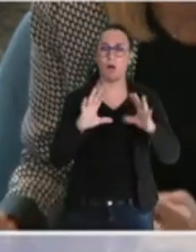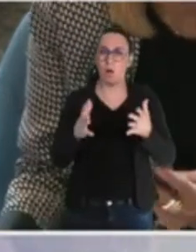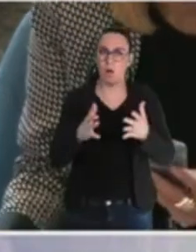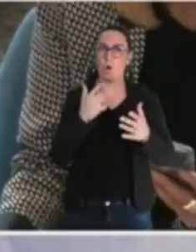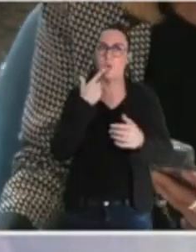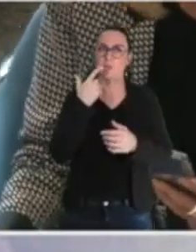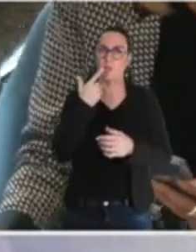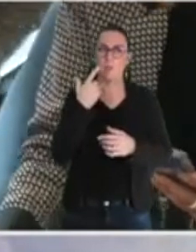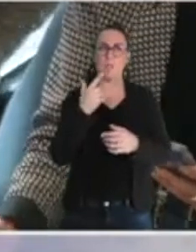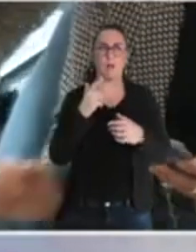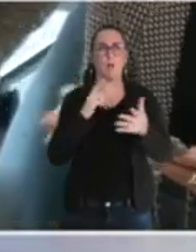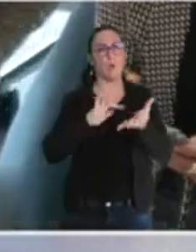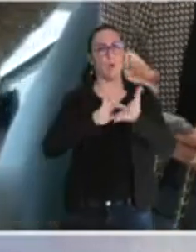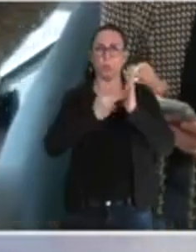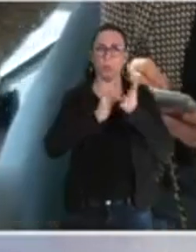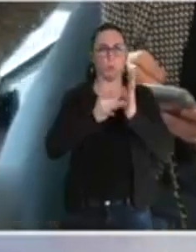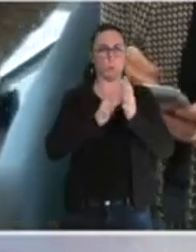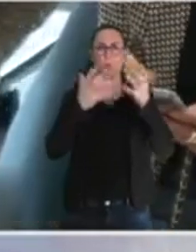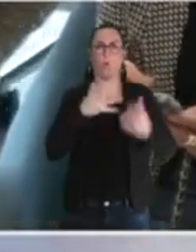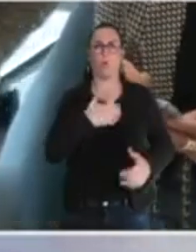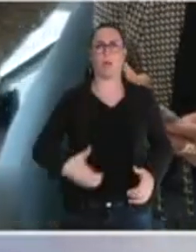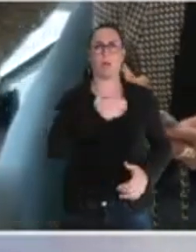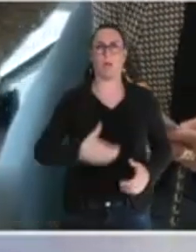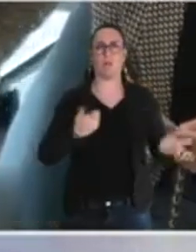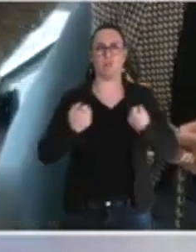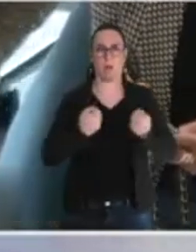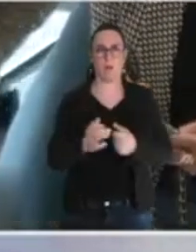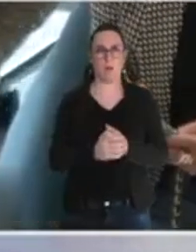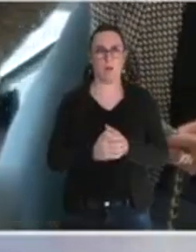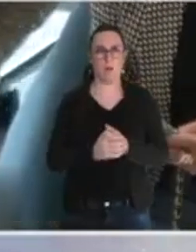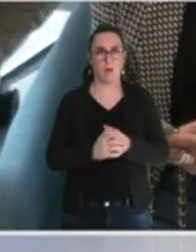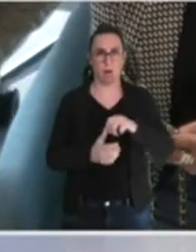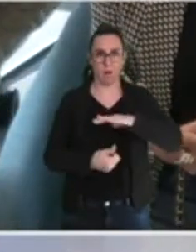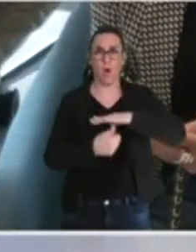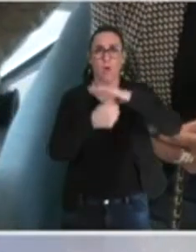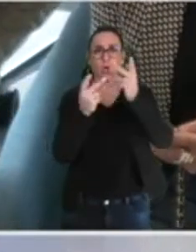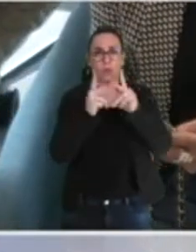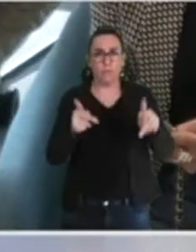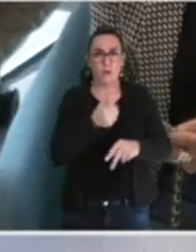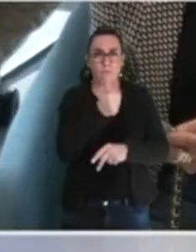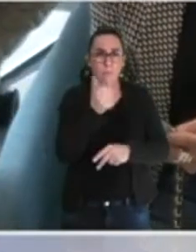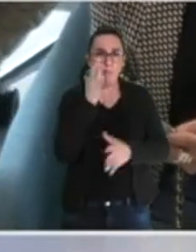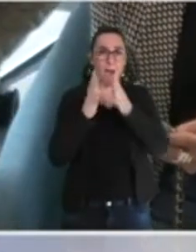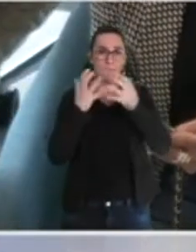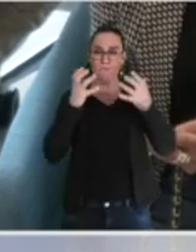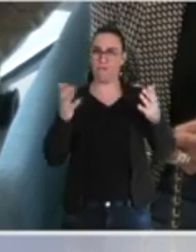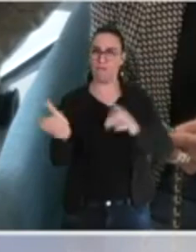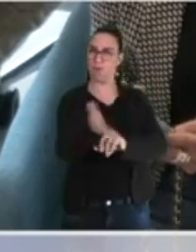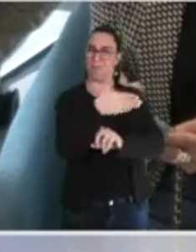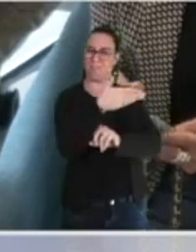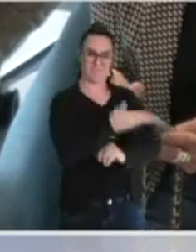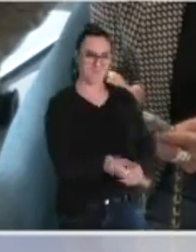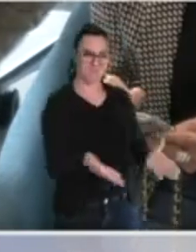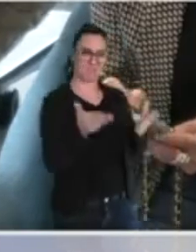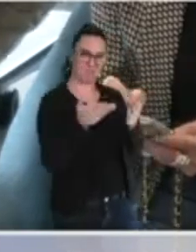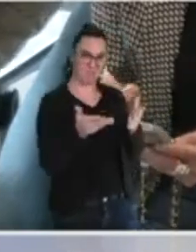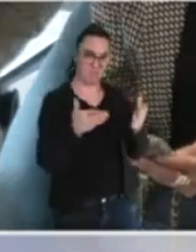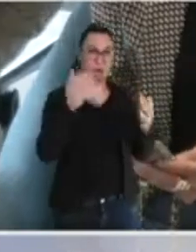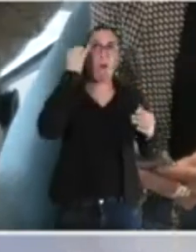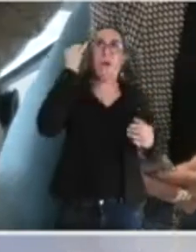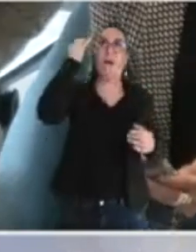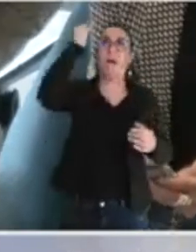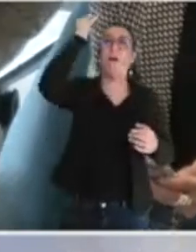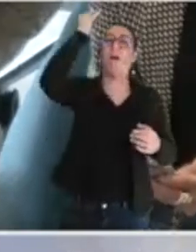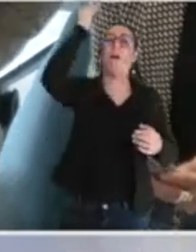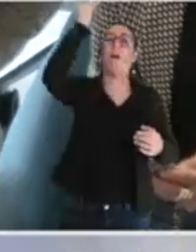votre volonté de tout municipaliser. Même ce centre-ville que vous aviez voulu mettre en avant ne reflète en rien l'utopie